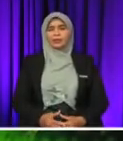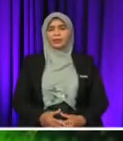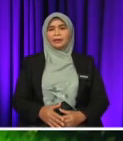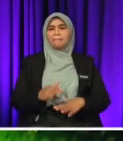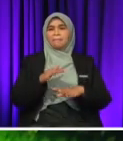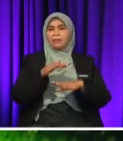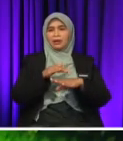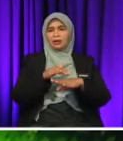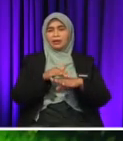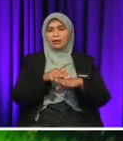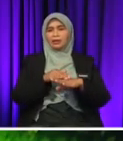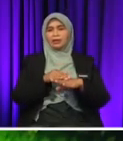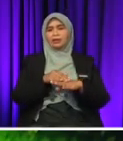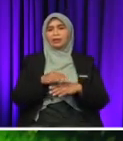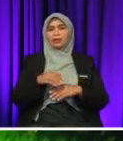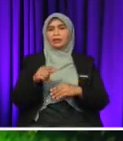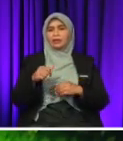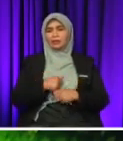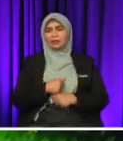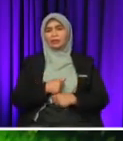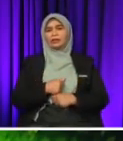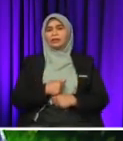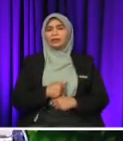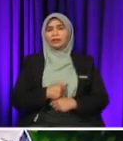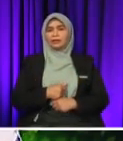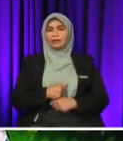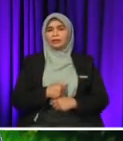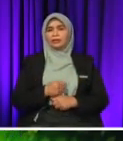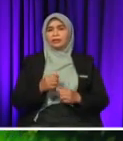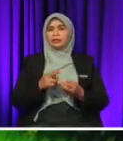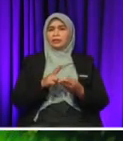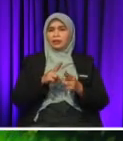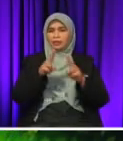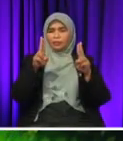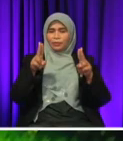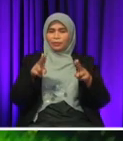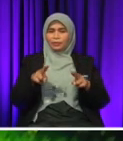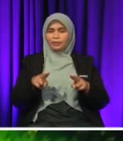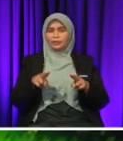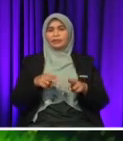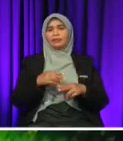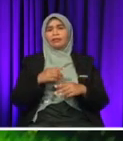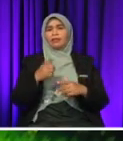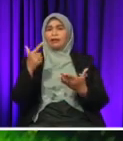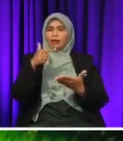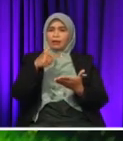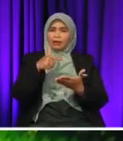pada glaukoma ke Ahmar teruji lagi